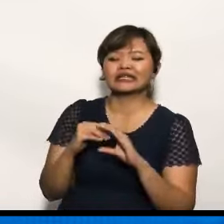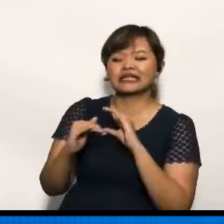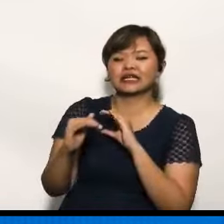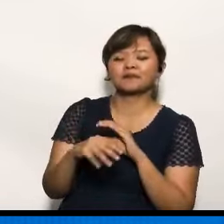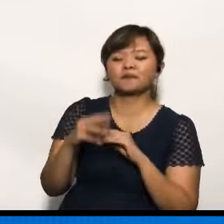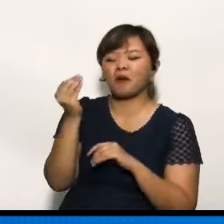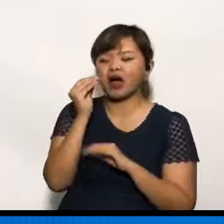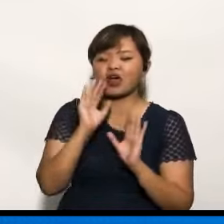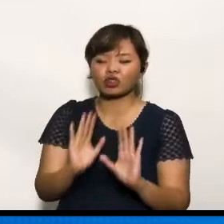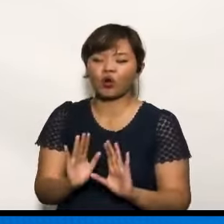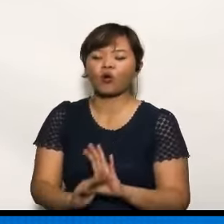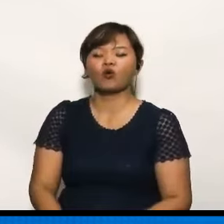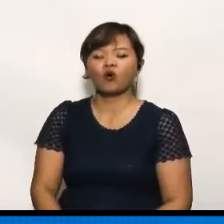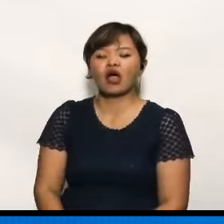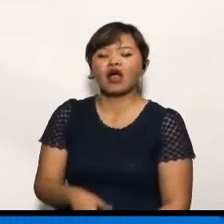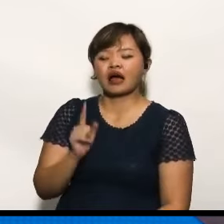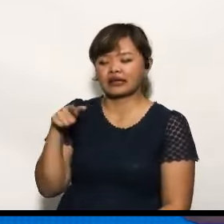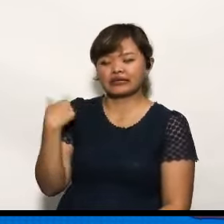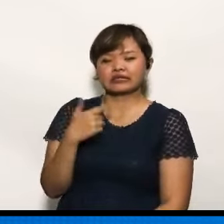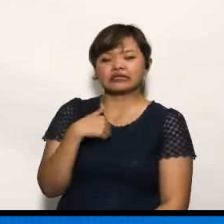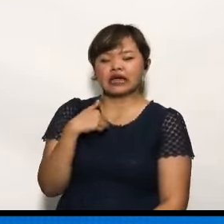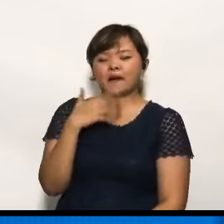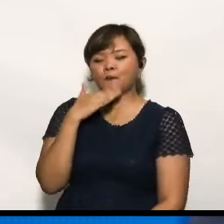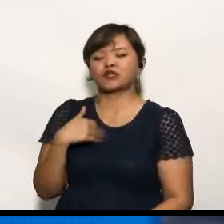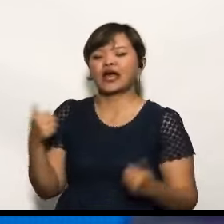makanan. Because I also have my own battle.